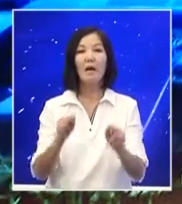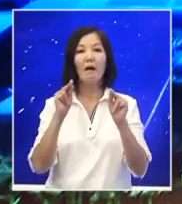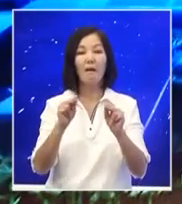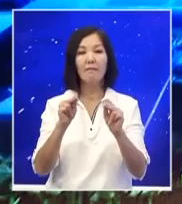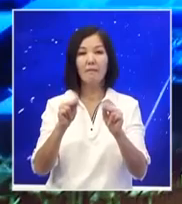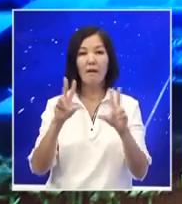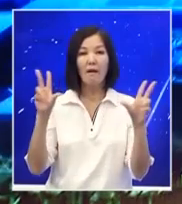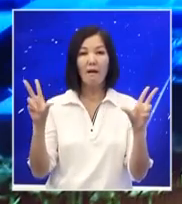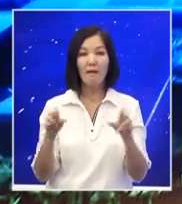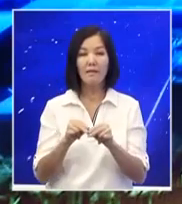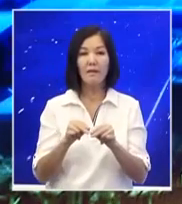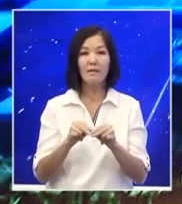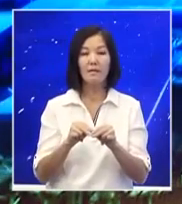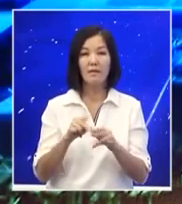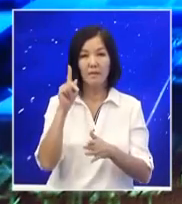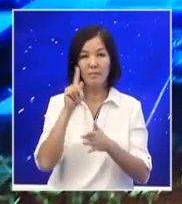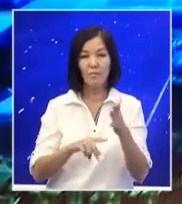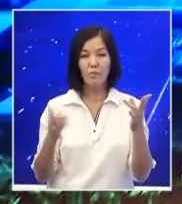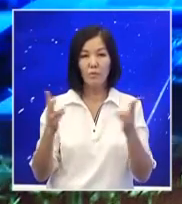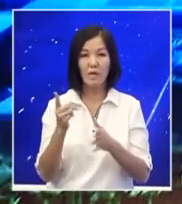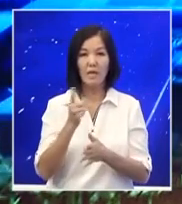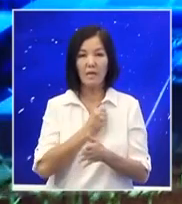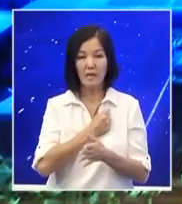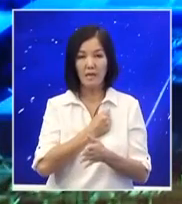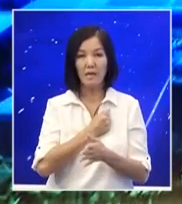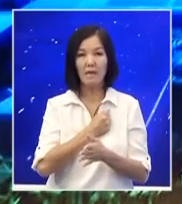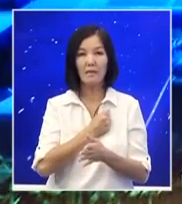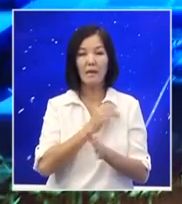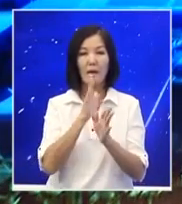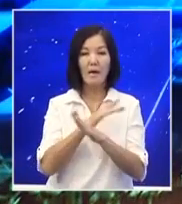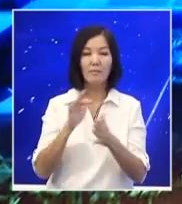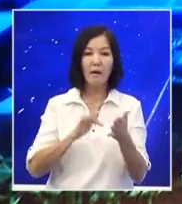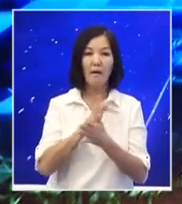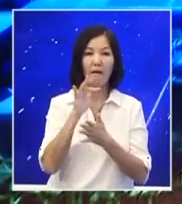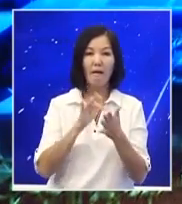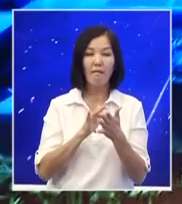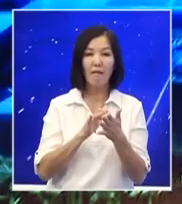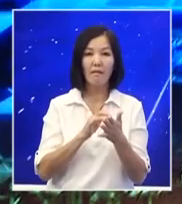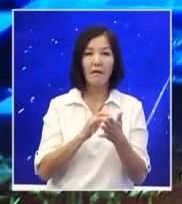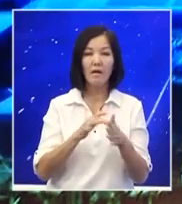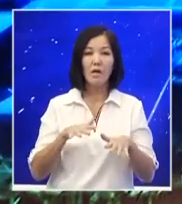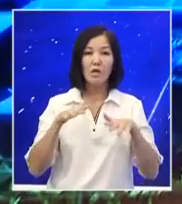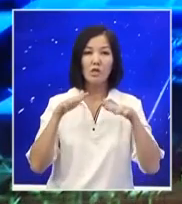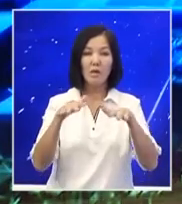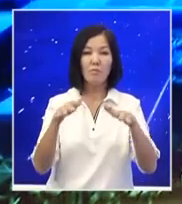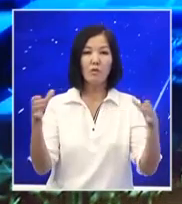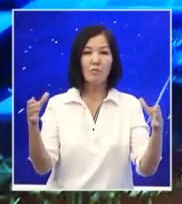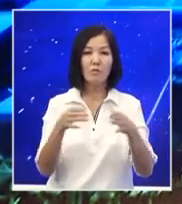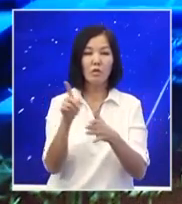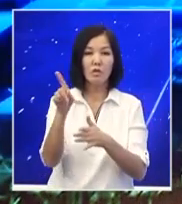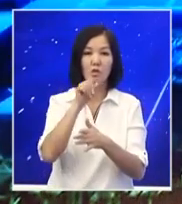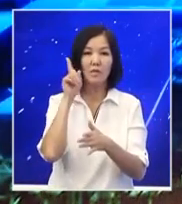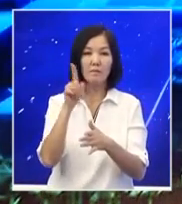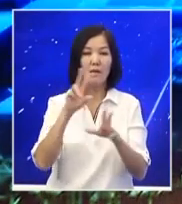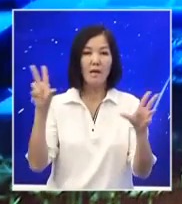Антқа адал, сертке берік болу әр сарбаздың парызы. Қапшағай қалалық гарнизонында десанттық шабуылдаушы бригадасының жас сарбаздары